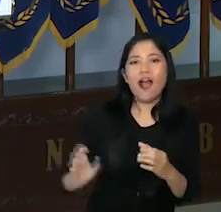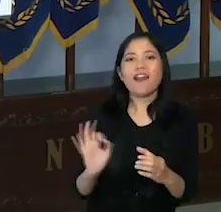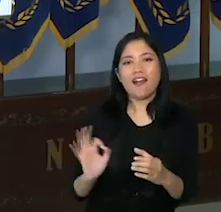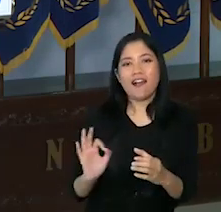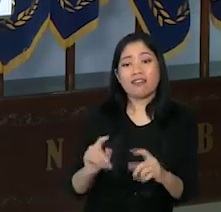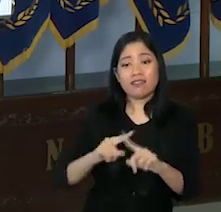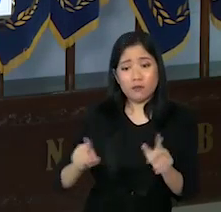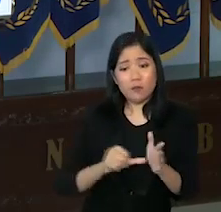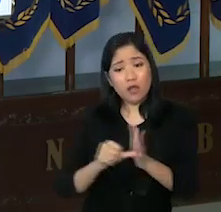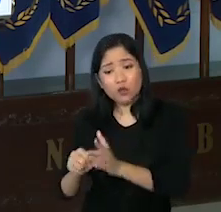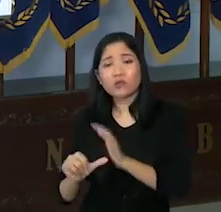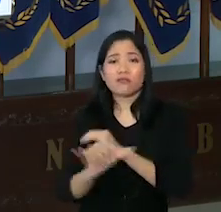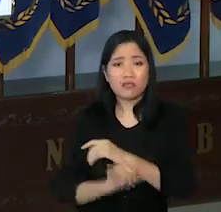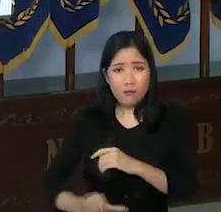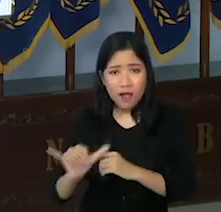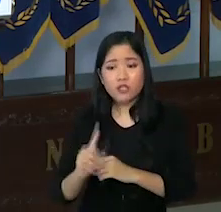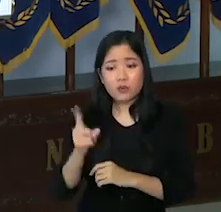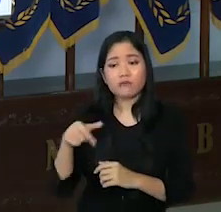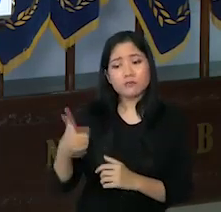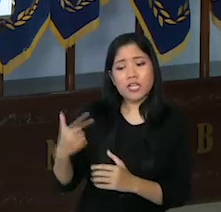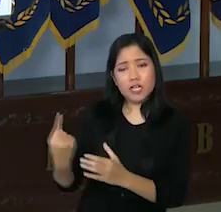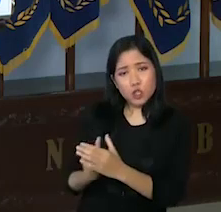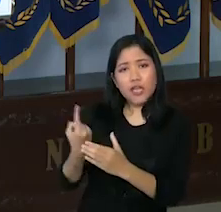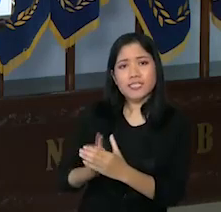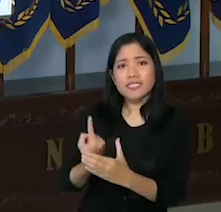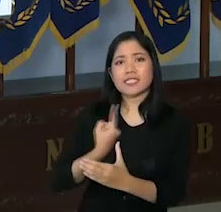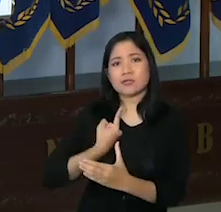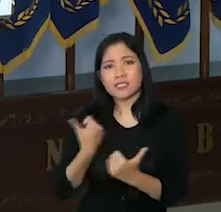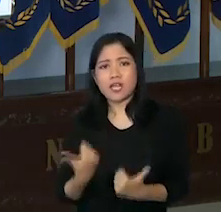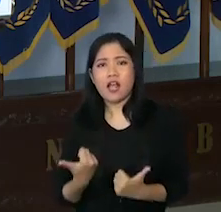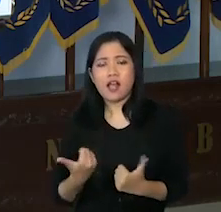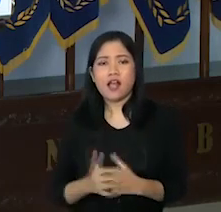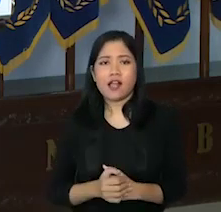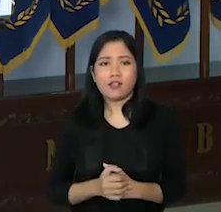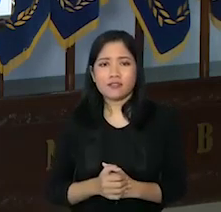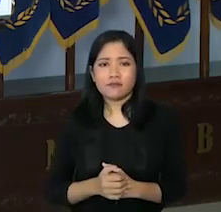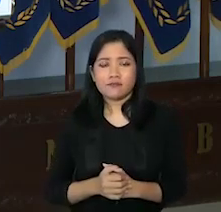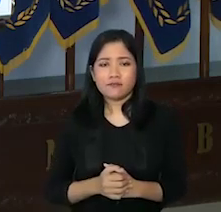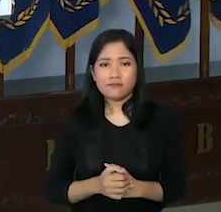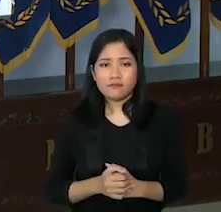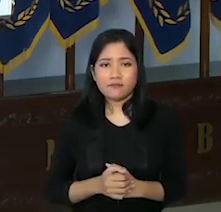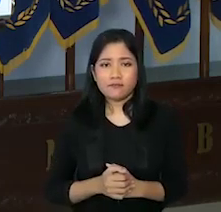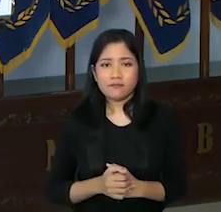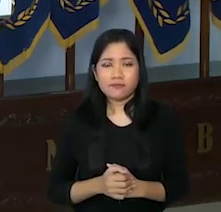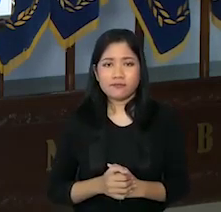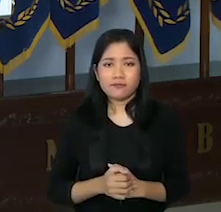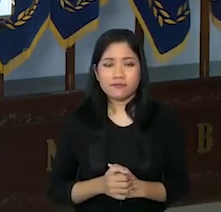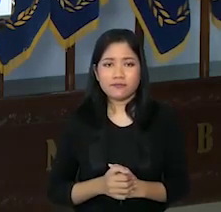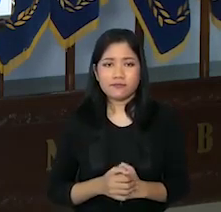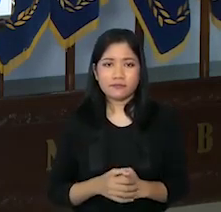untuk membantu agar mereka bisa melaksanakan isolasi dengan baik Hai dari kelompok inilah